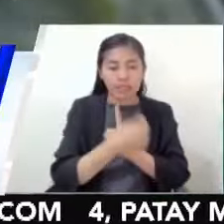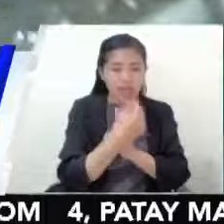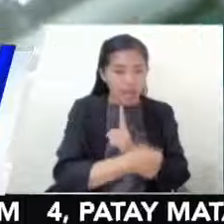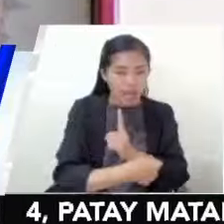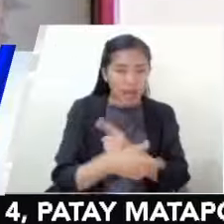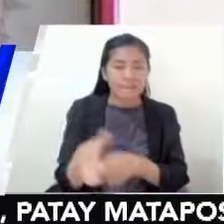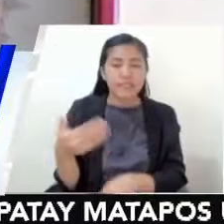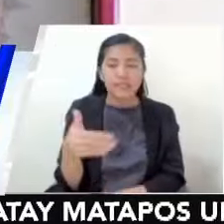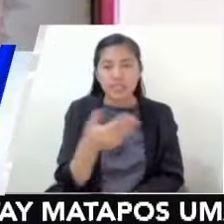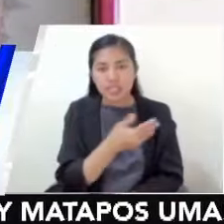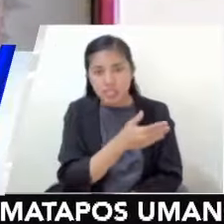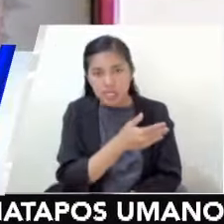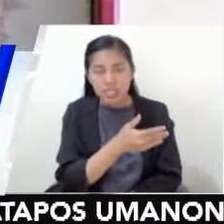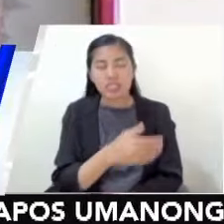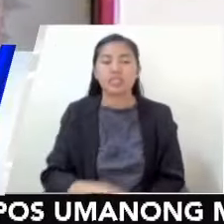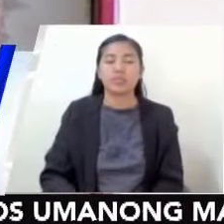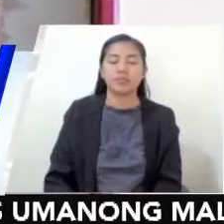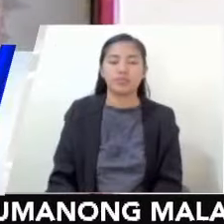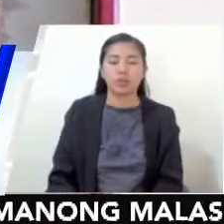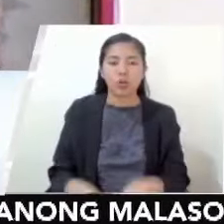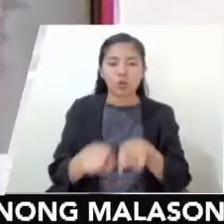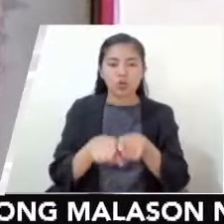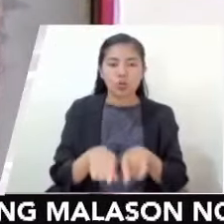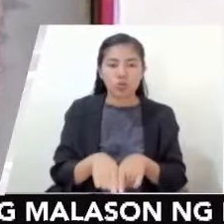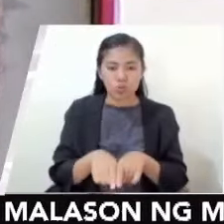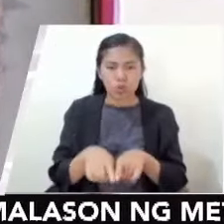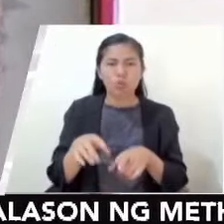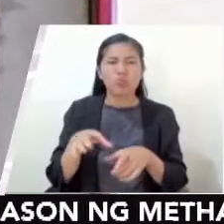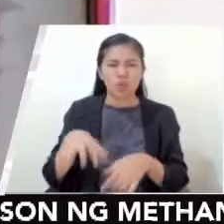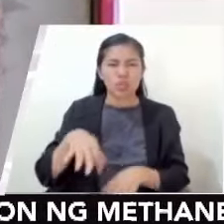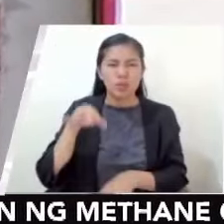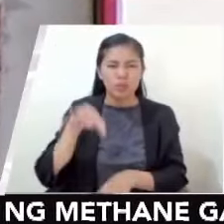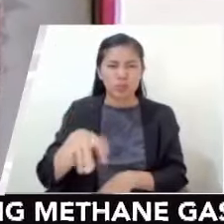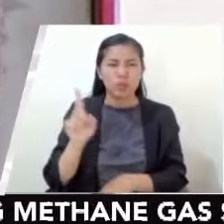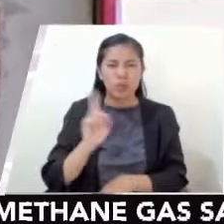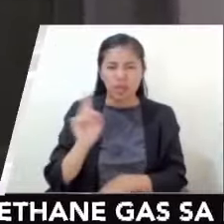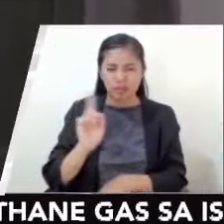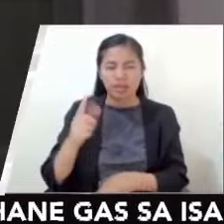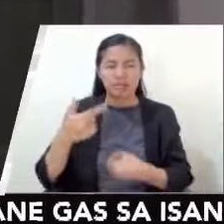sa mas mabilis na inflation ang pagmahal ng presyo ng gasolina at diesel.